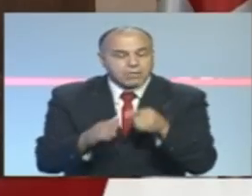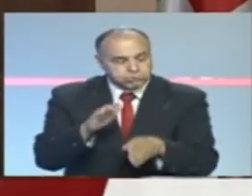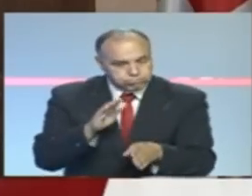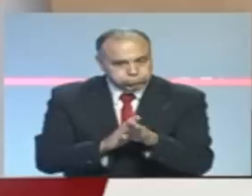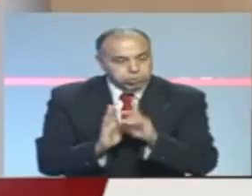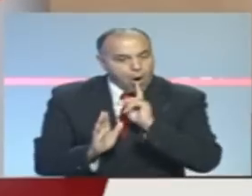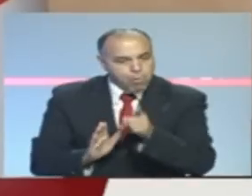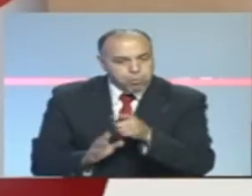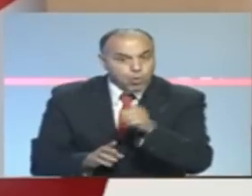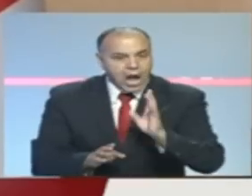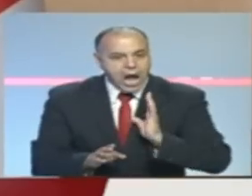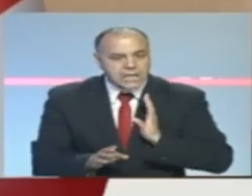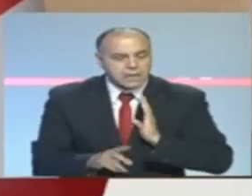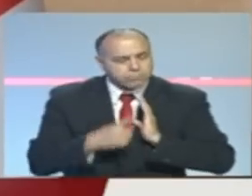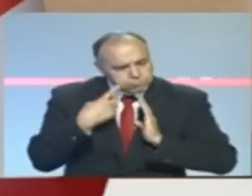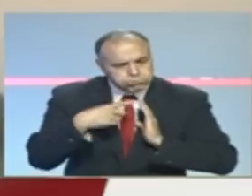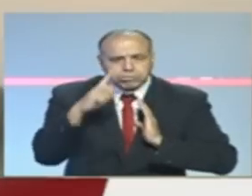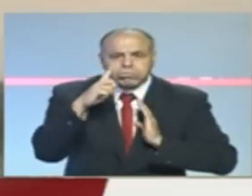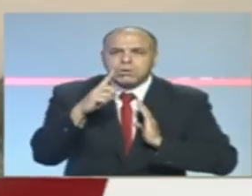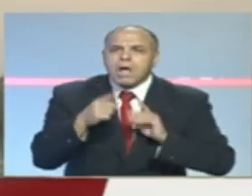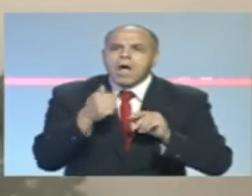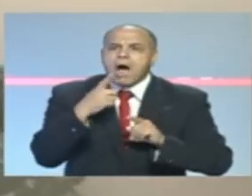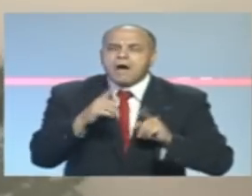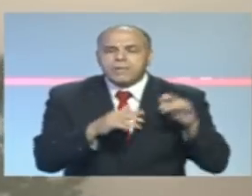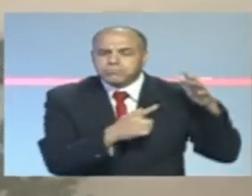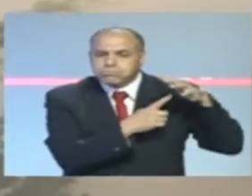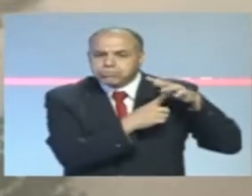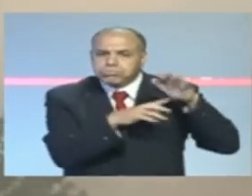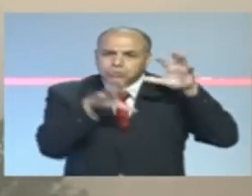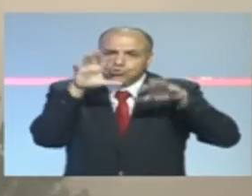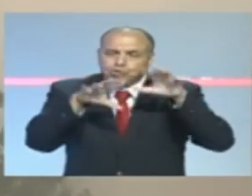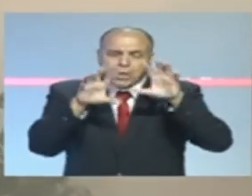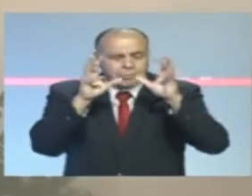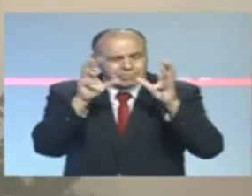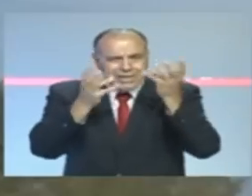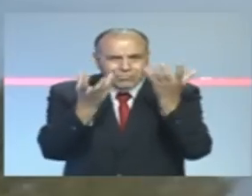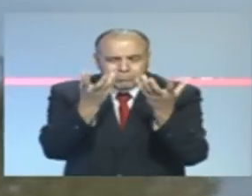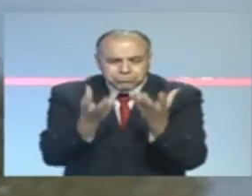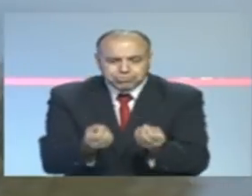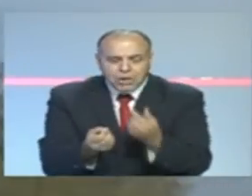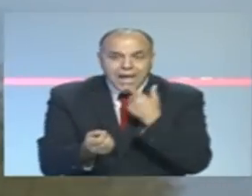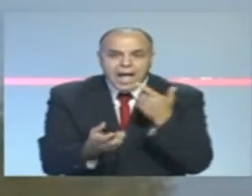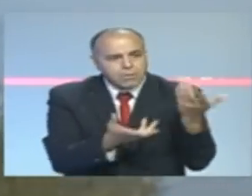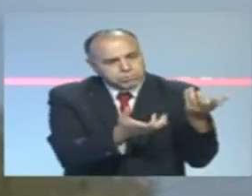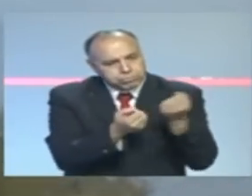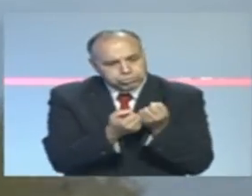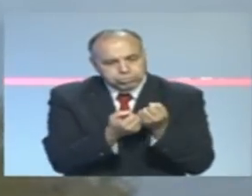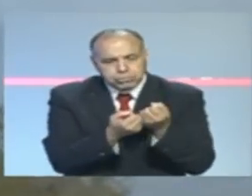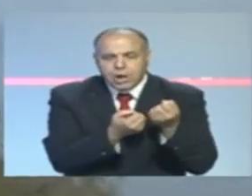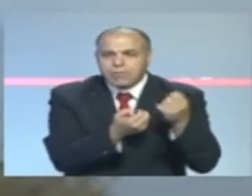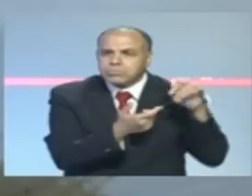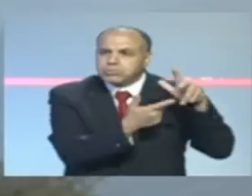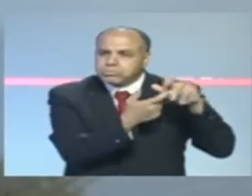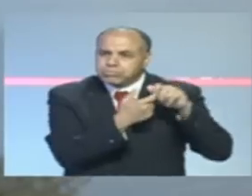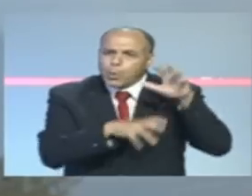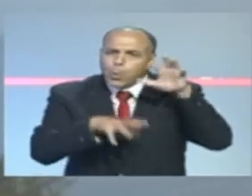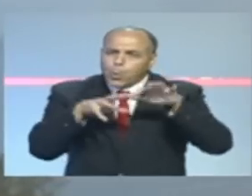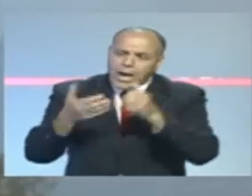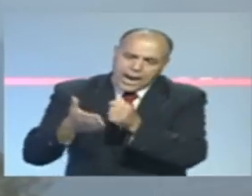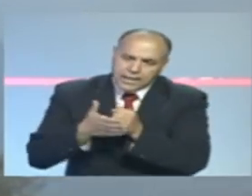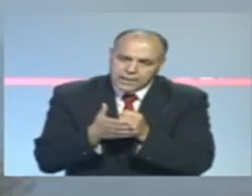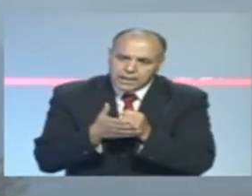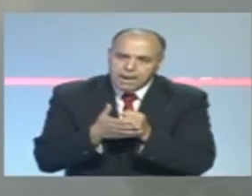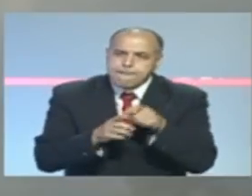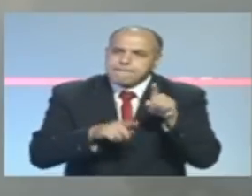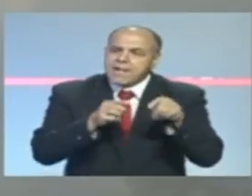تعليمات للجيش الوطني لاقتناء طائرات بعد تعذر الحصول على اخماد الحرائق من